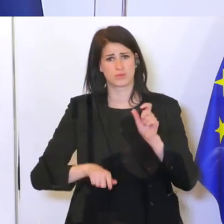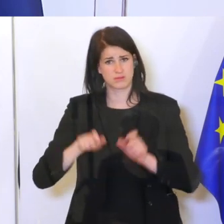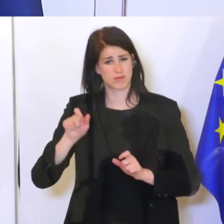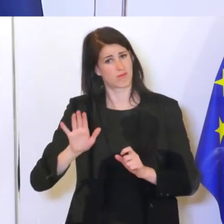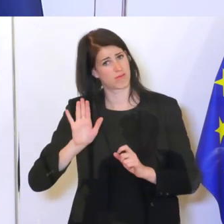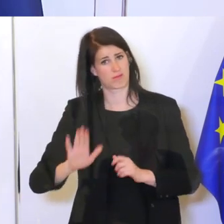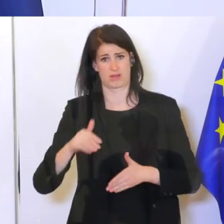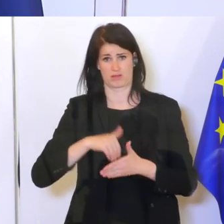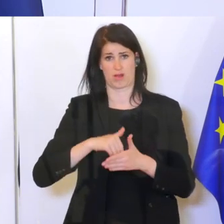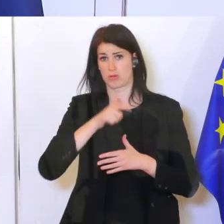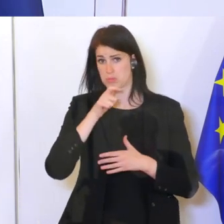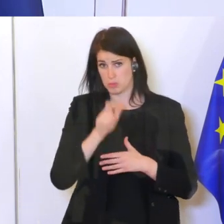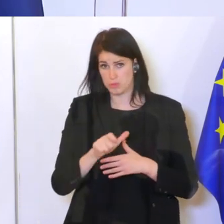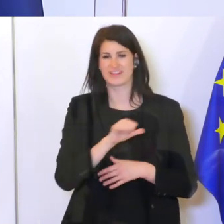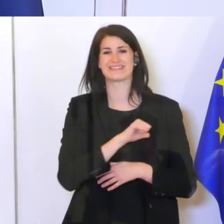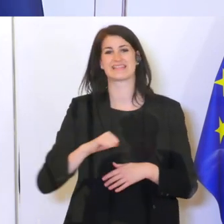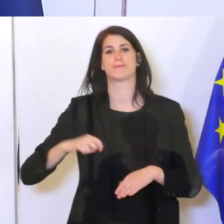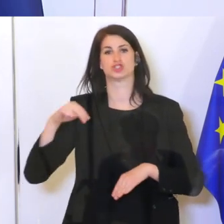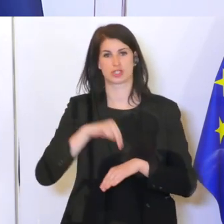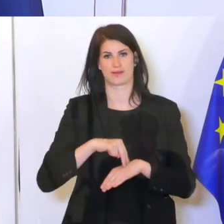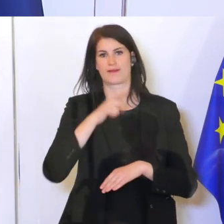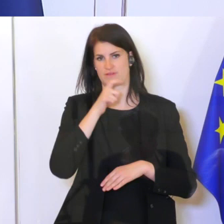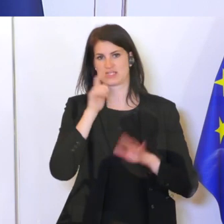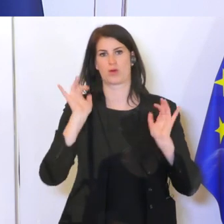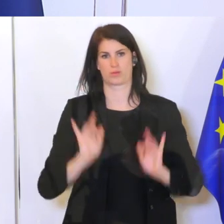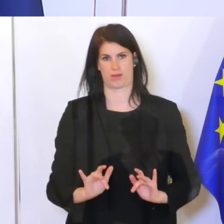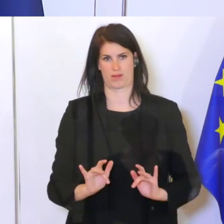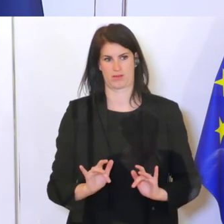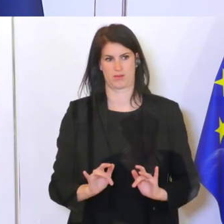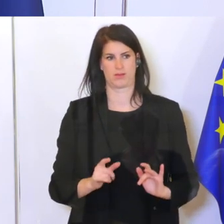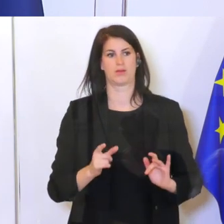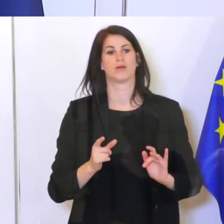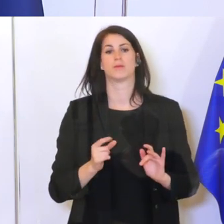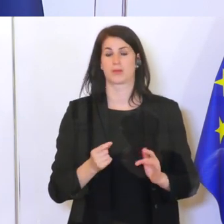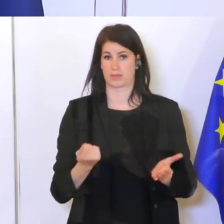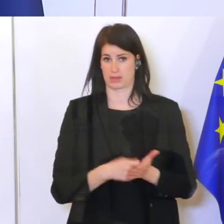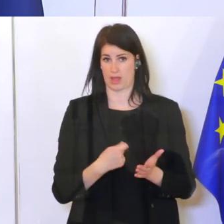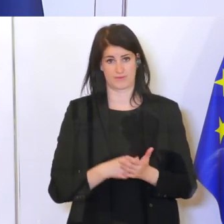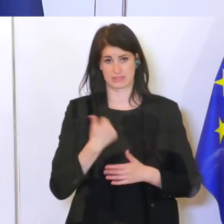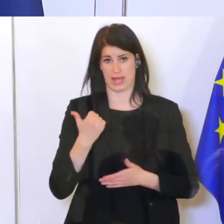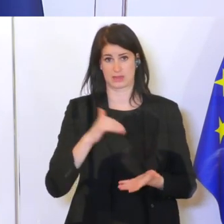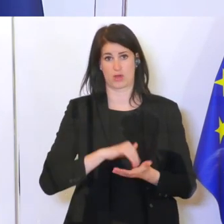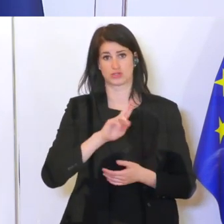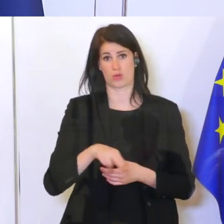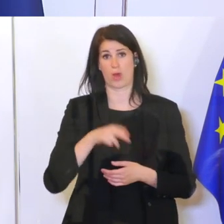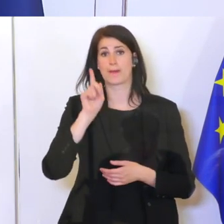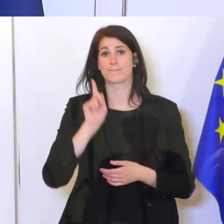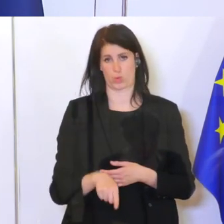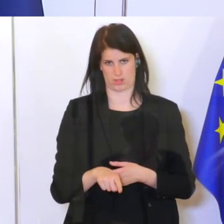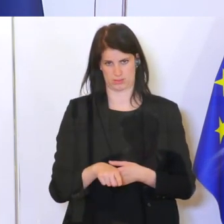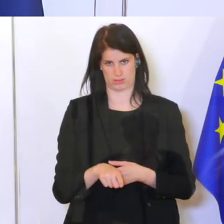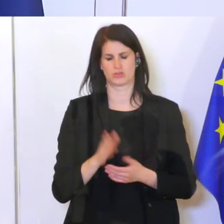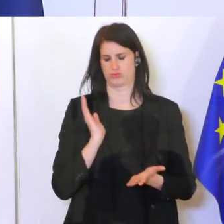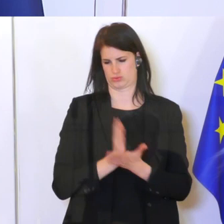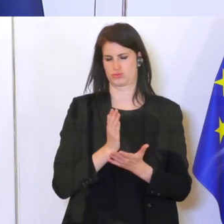Beruf selbstständig versichert sind. Konkret geht es um einen Betrag von 1.000 Euro im Monat. Wurde